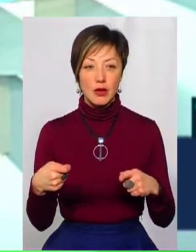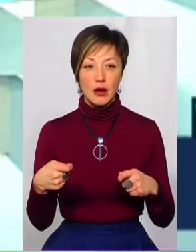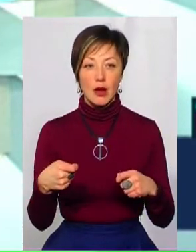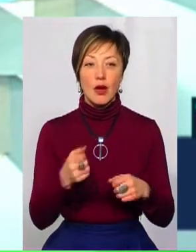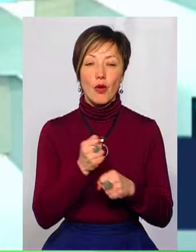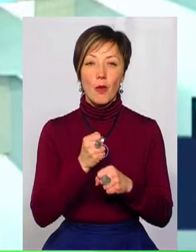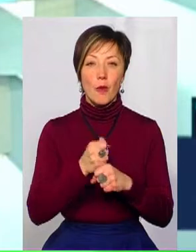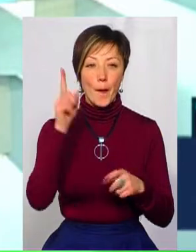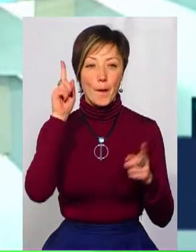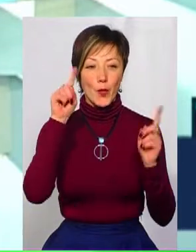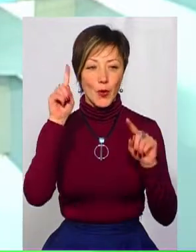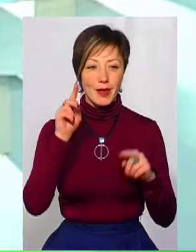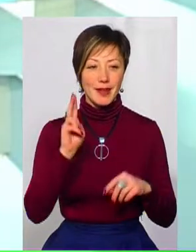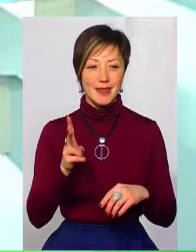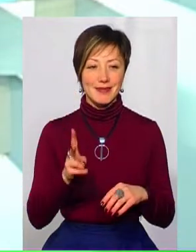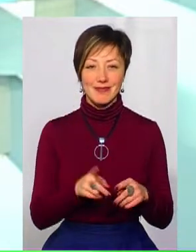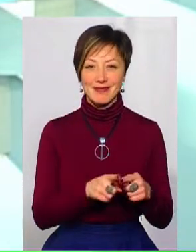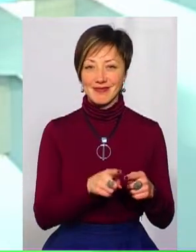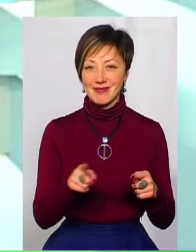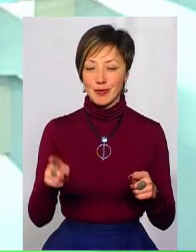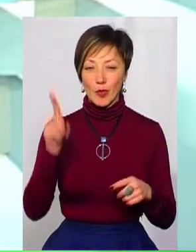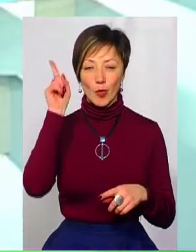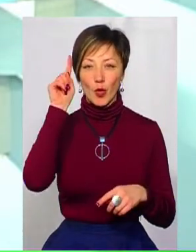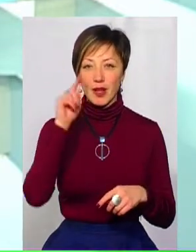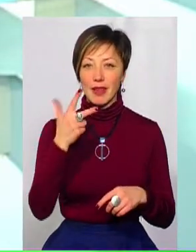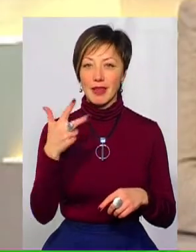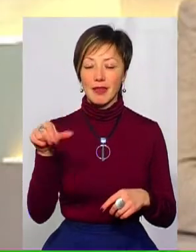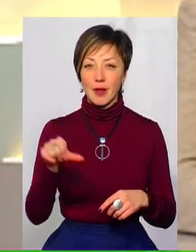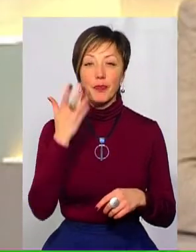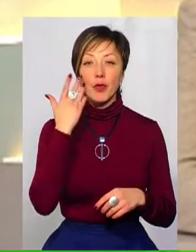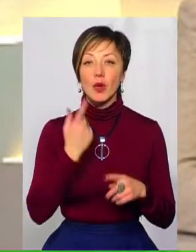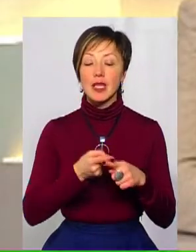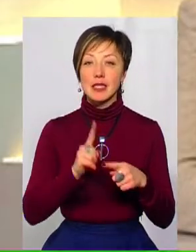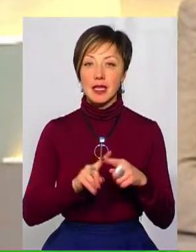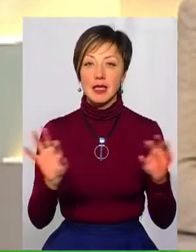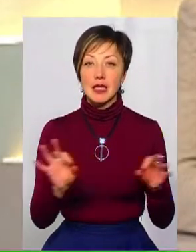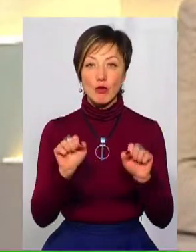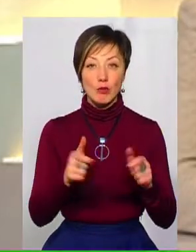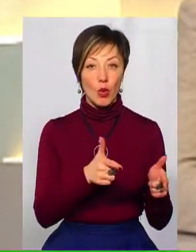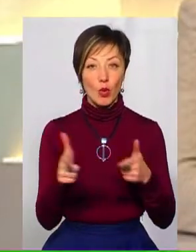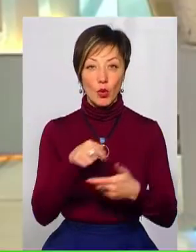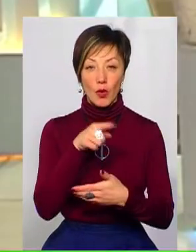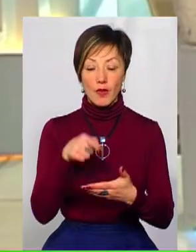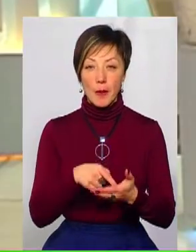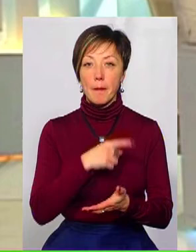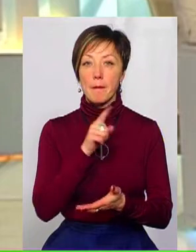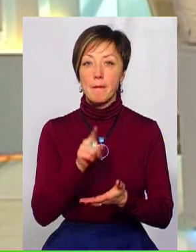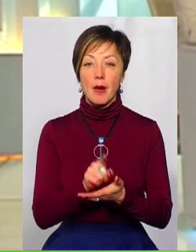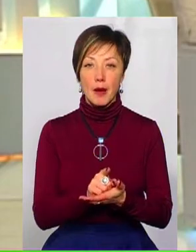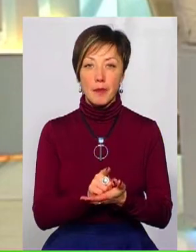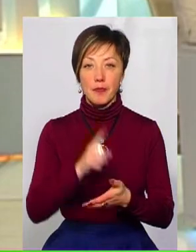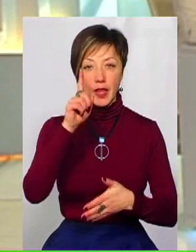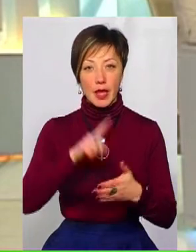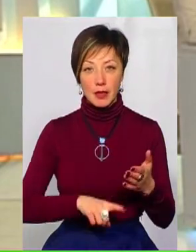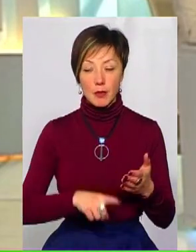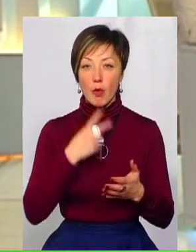мультик. Цілий мультик? Цілий мультик на 3 хвилини, так. І коли цей сингл може бути готовий, якщо можна про це сказати? Ми маємо надію,